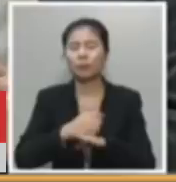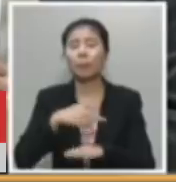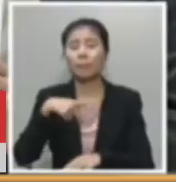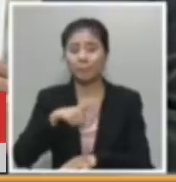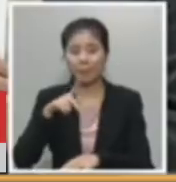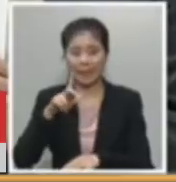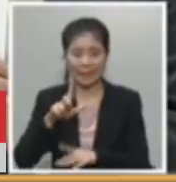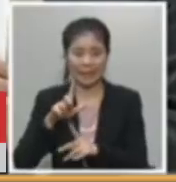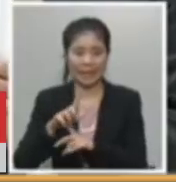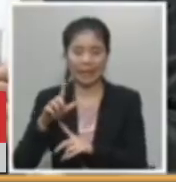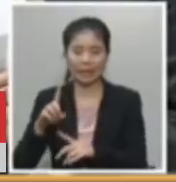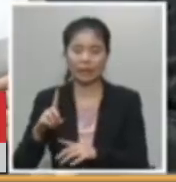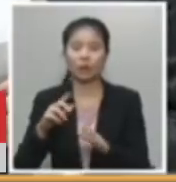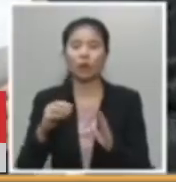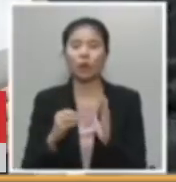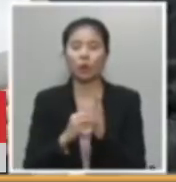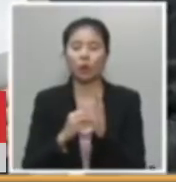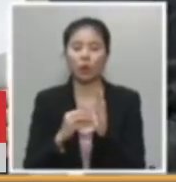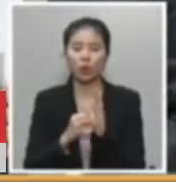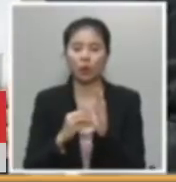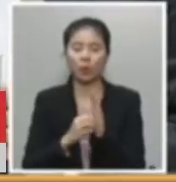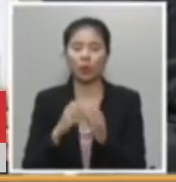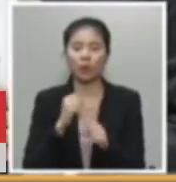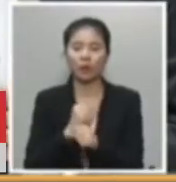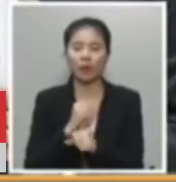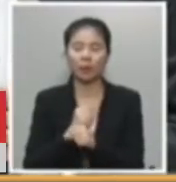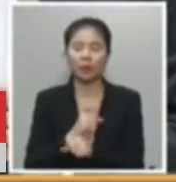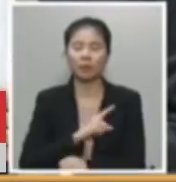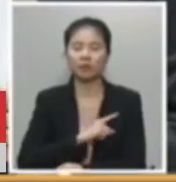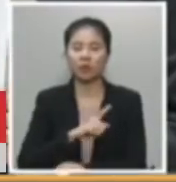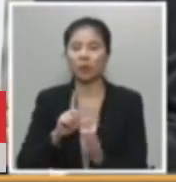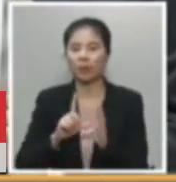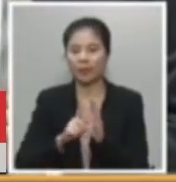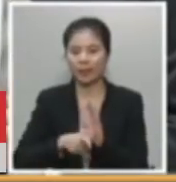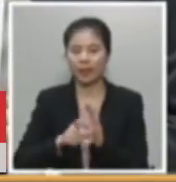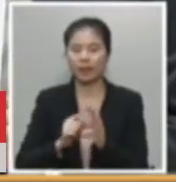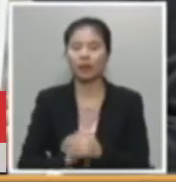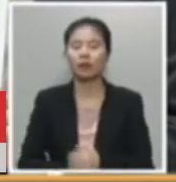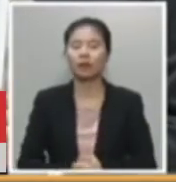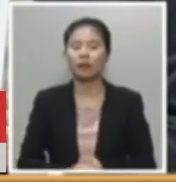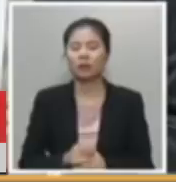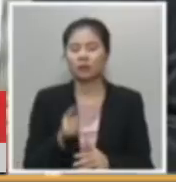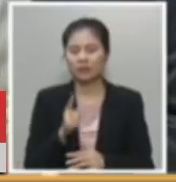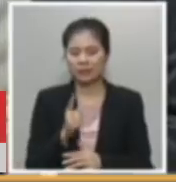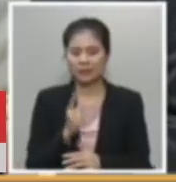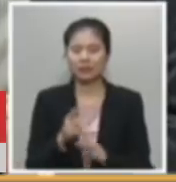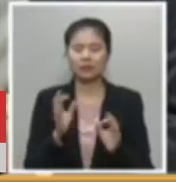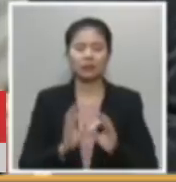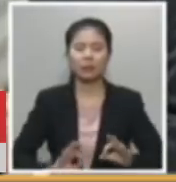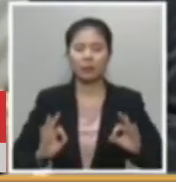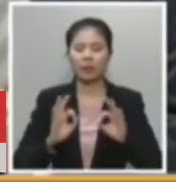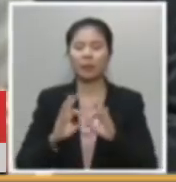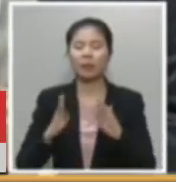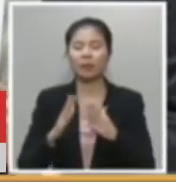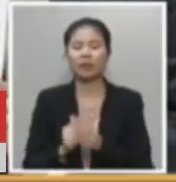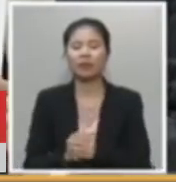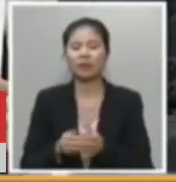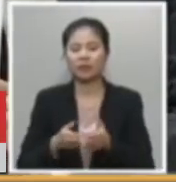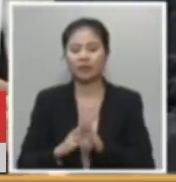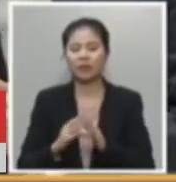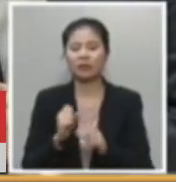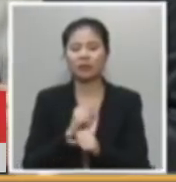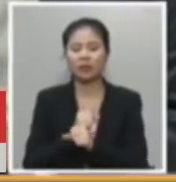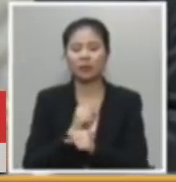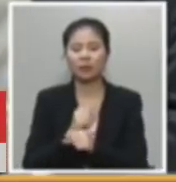เนี่ยกรรมาธิการก็บอกแล้วครับว่าไม่จำเป็นนะครับที่จะต้องไปต่อขยายสัมปท